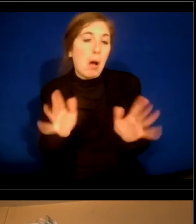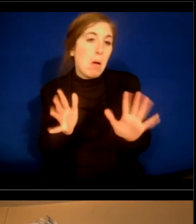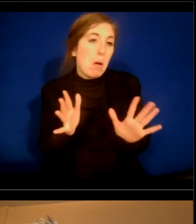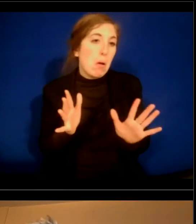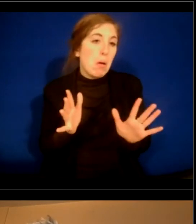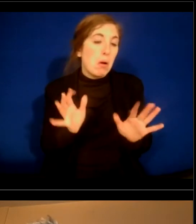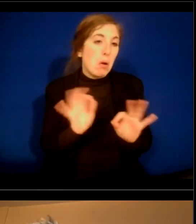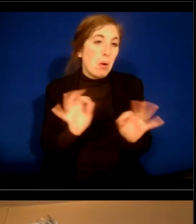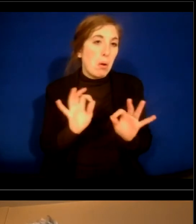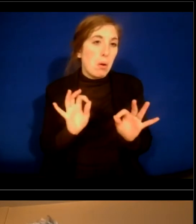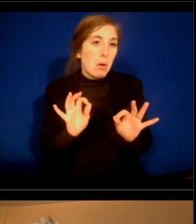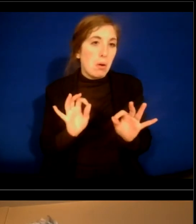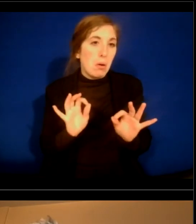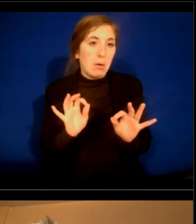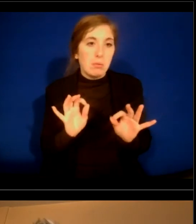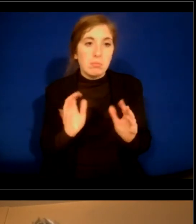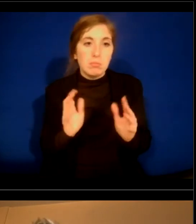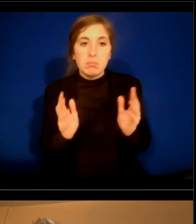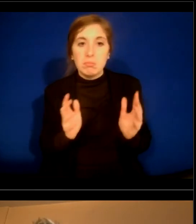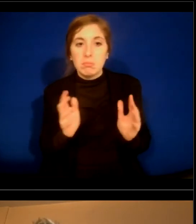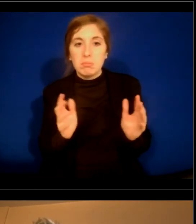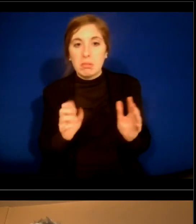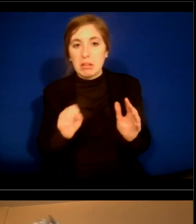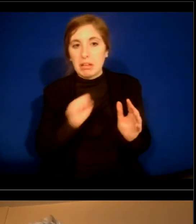alle persone che accoglieremo.